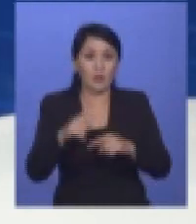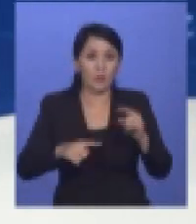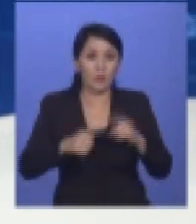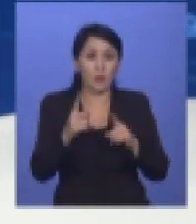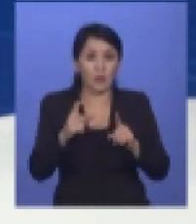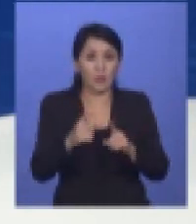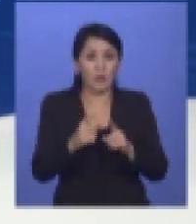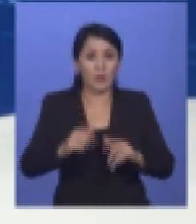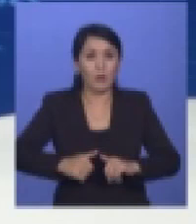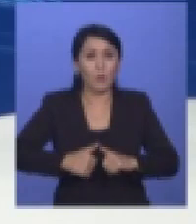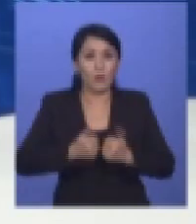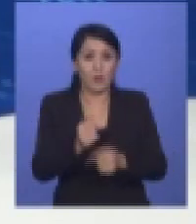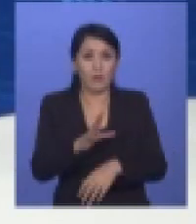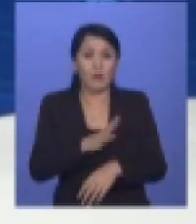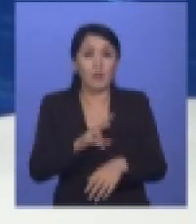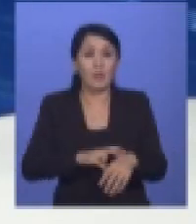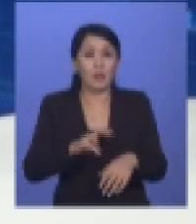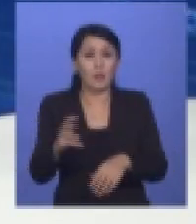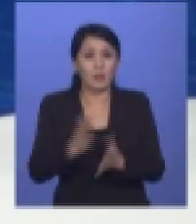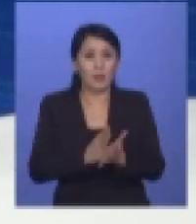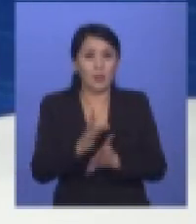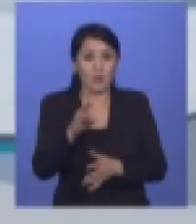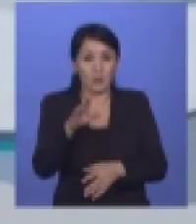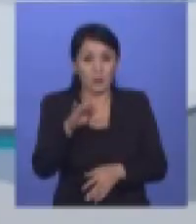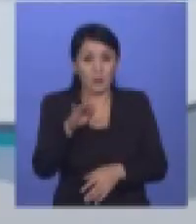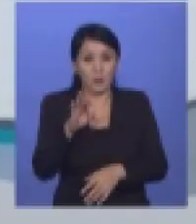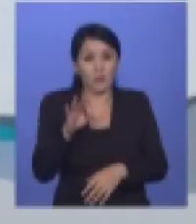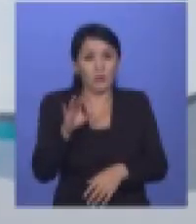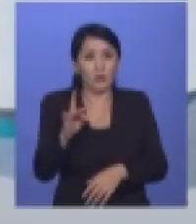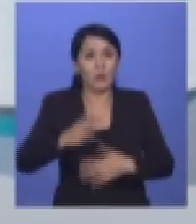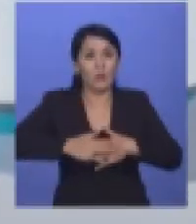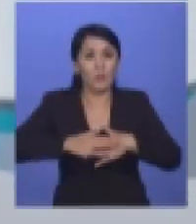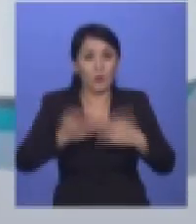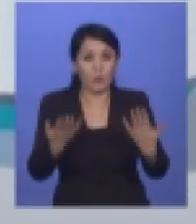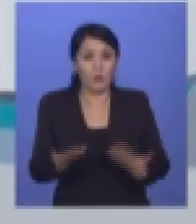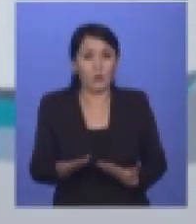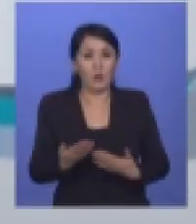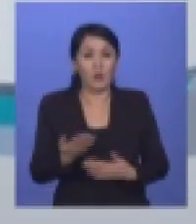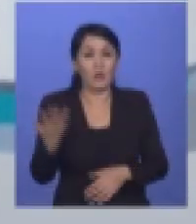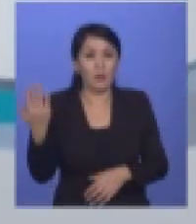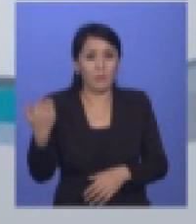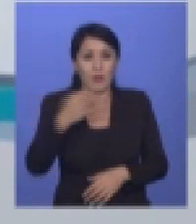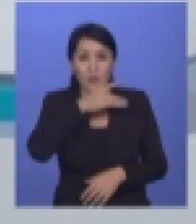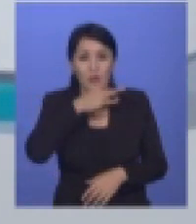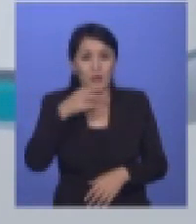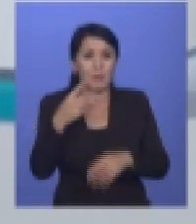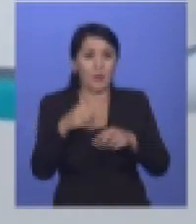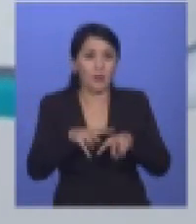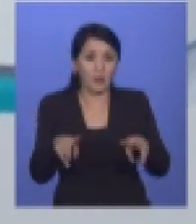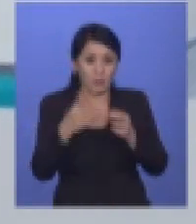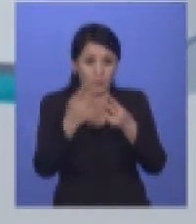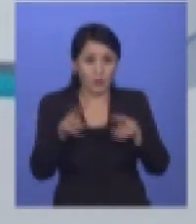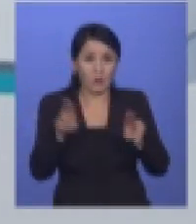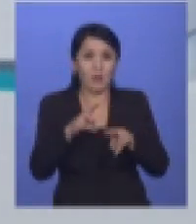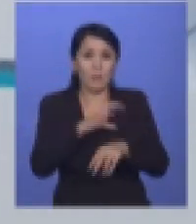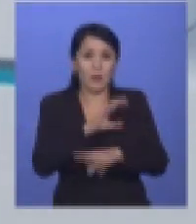байланысты туыстары мен жақындарына көңіл айтып, жедел хат жолдады. Наум Григорьевич үлкен өмір жолынан өтті, артына бірегей әдеби